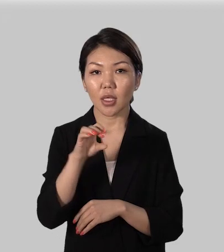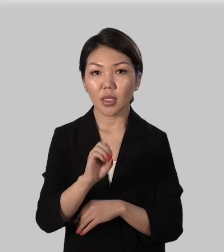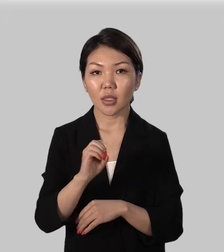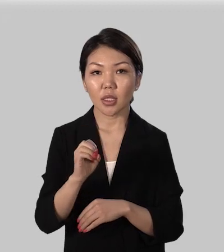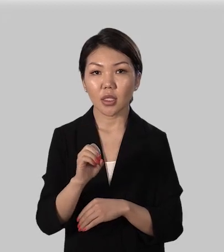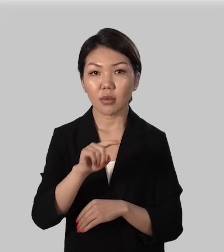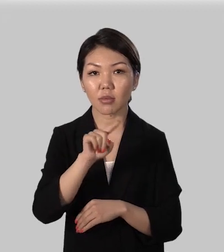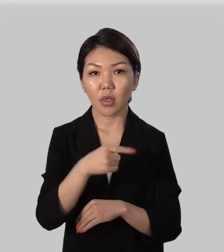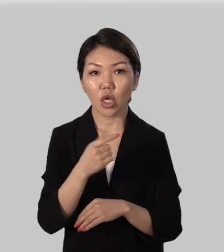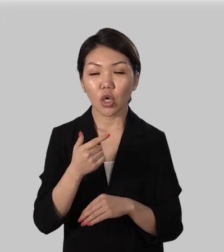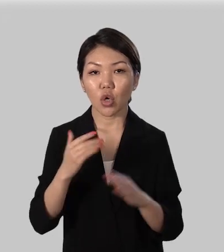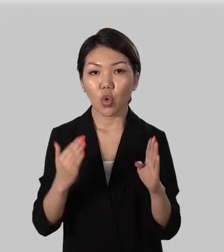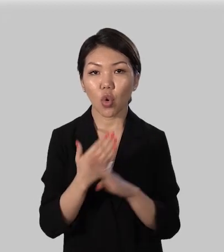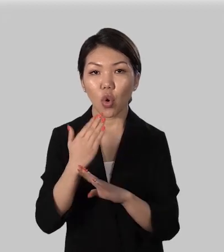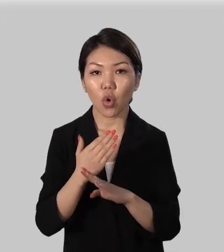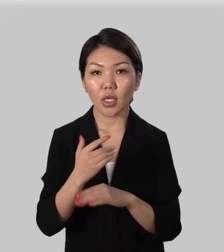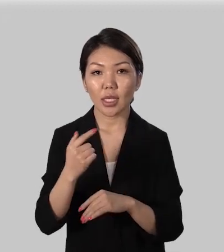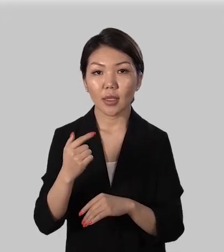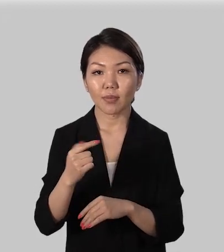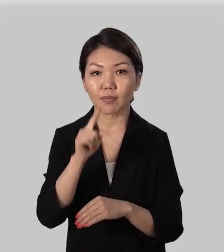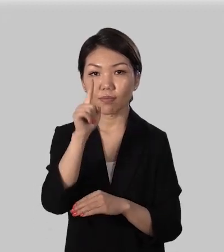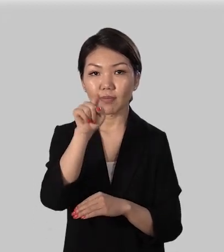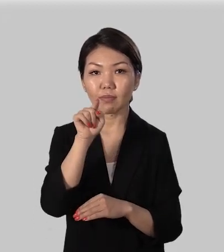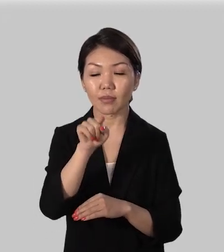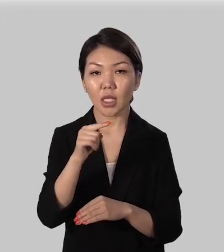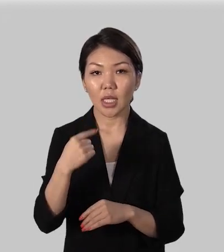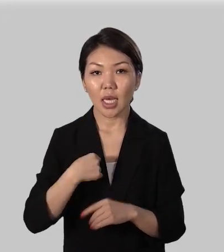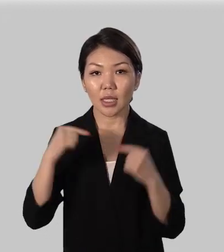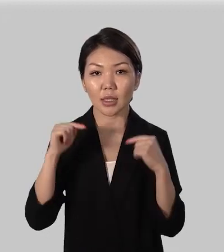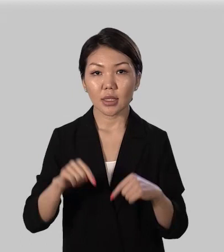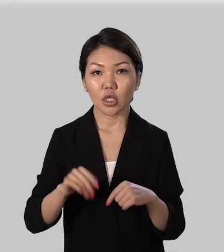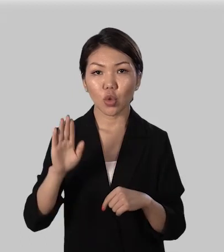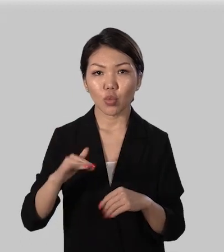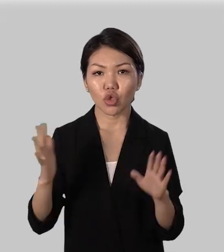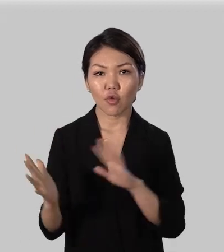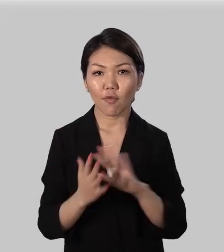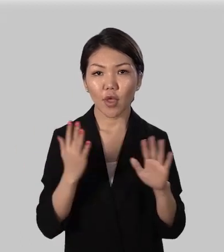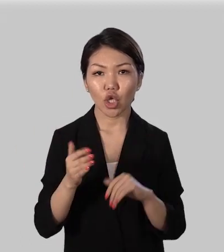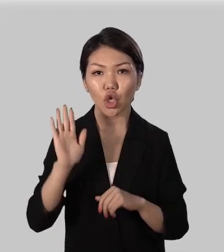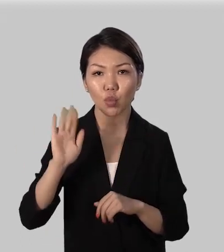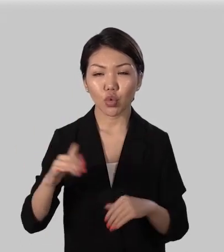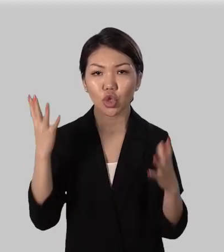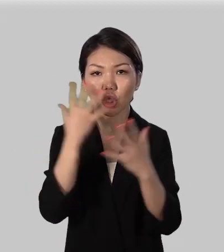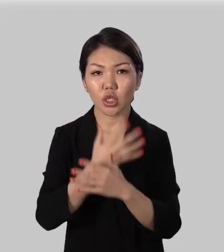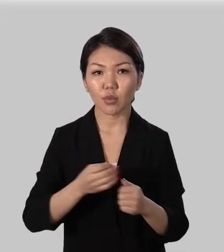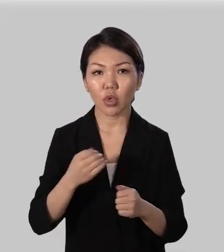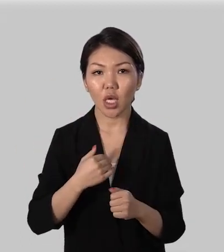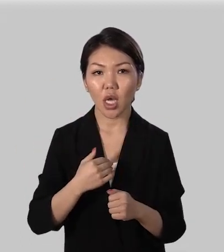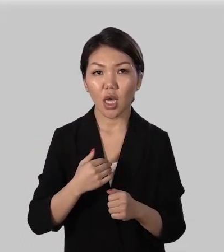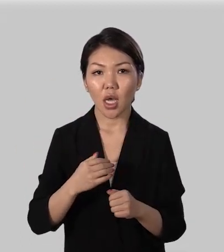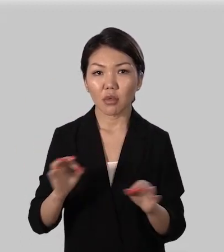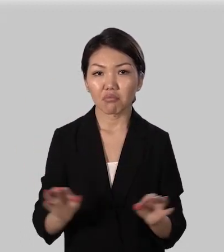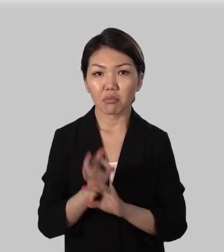пусть ветер пусть темно пусть метель я ничего не боюсь и